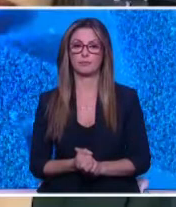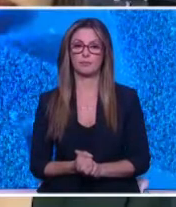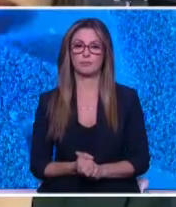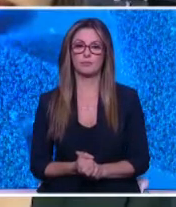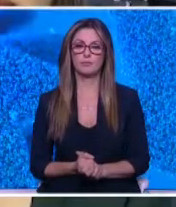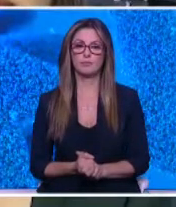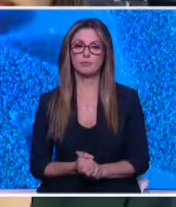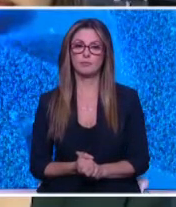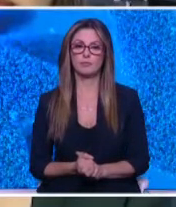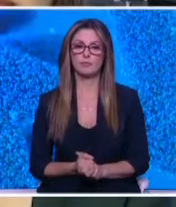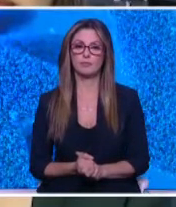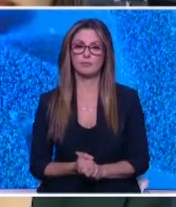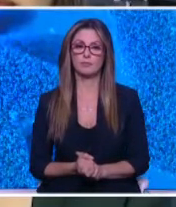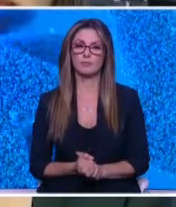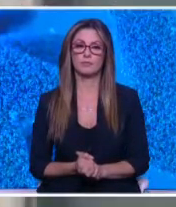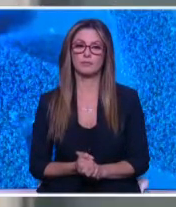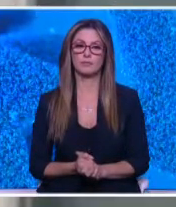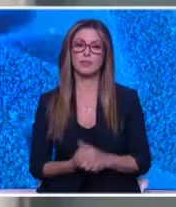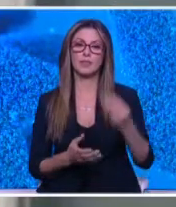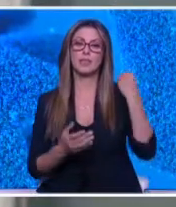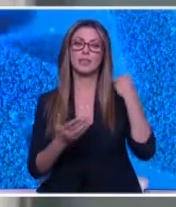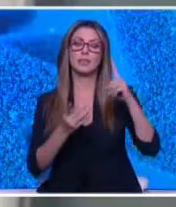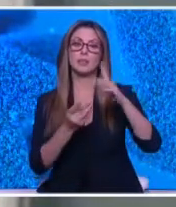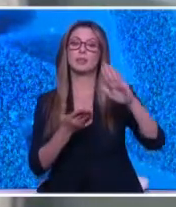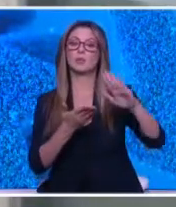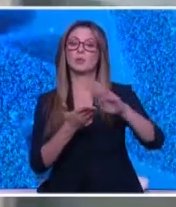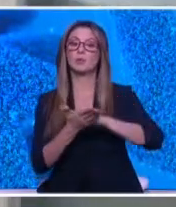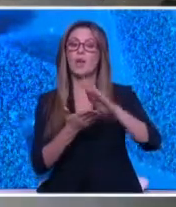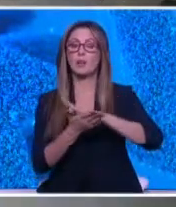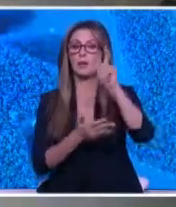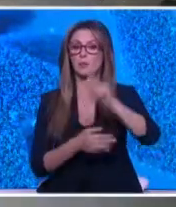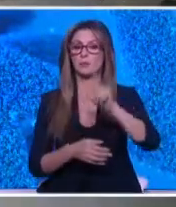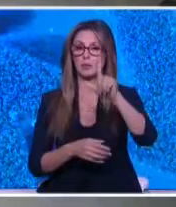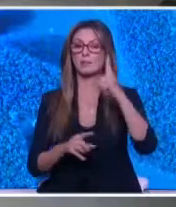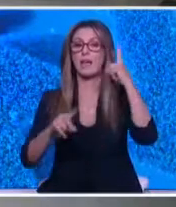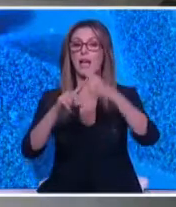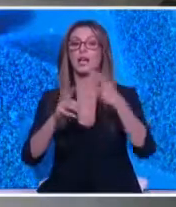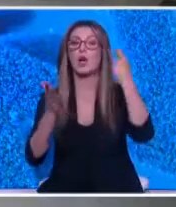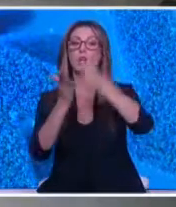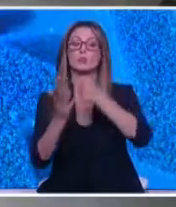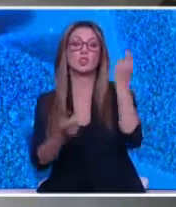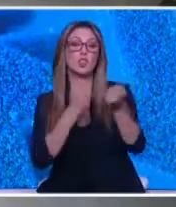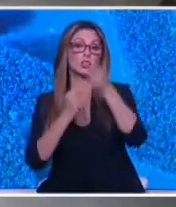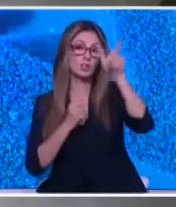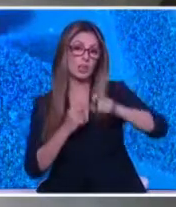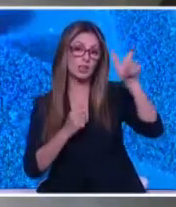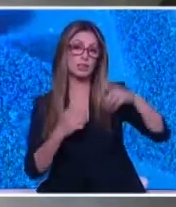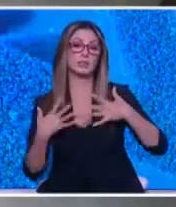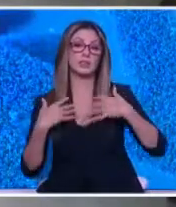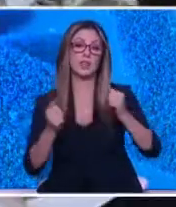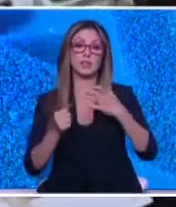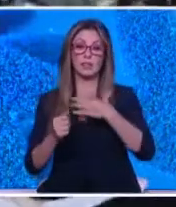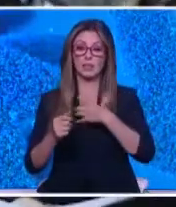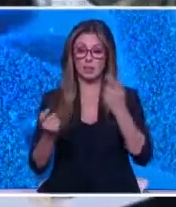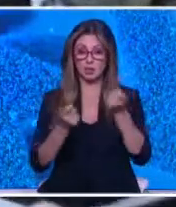dışarıda bırakması, ayrıca yükün düzenleme yapması gerekiyor. Ek ödemenin çalışanların sağlık kuruluşuna fiilen